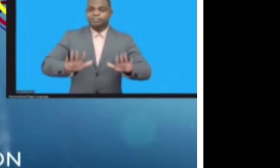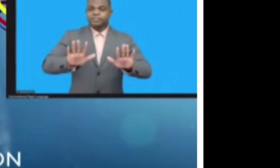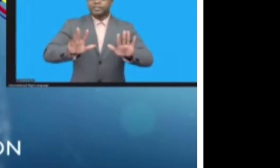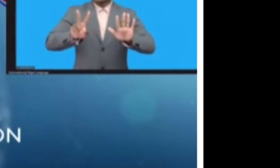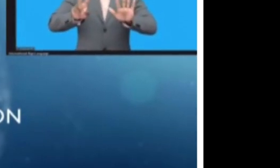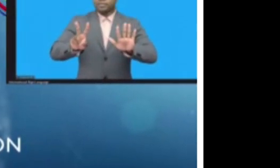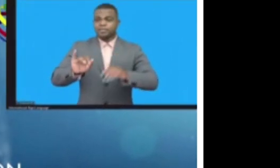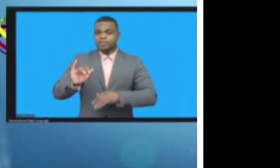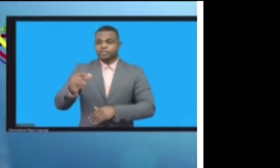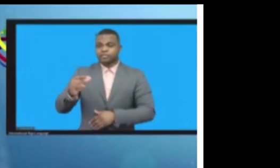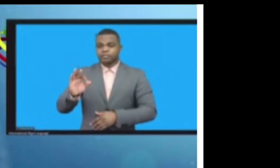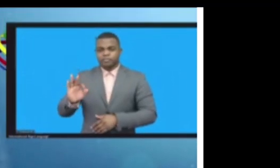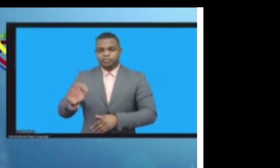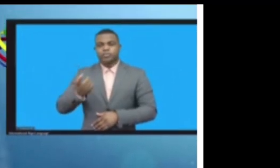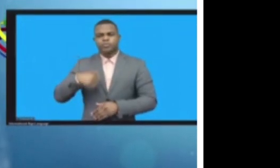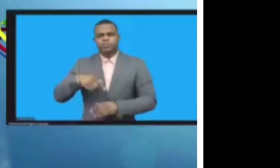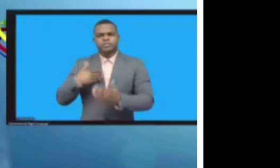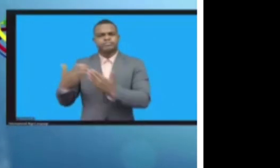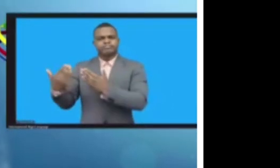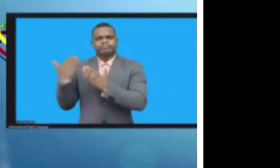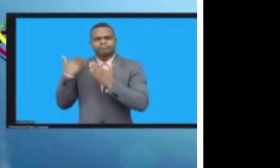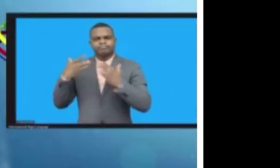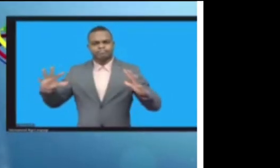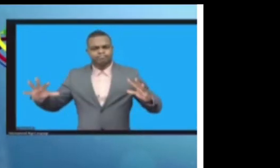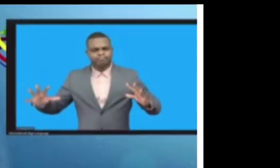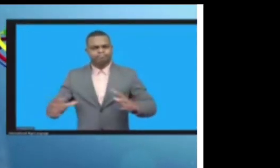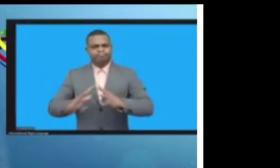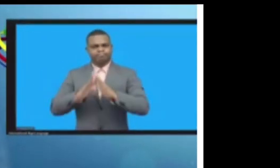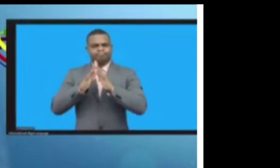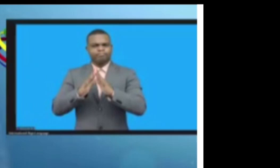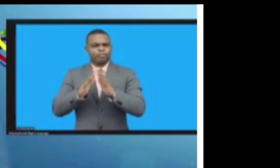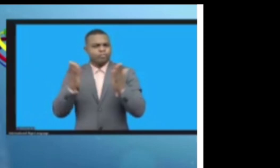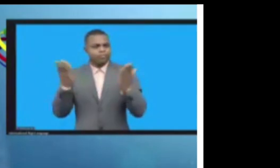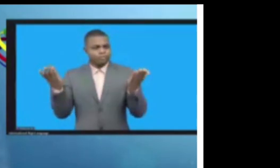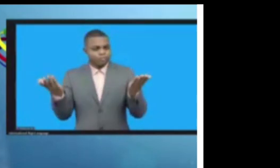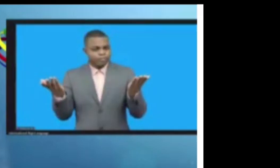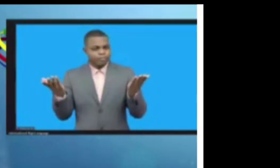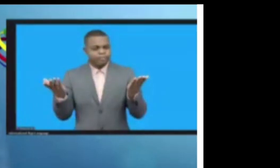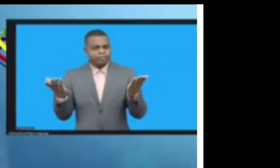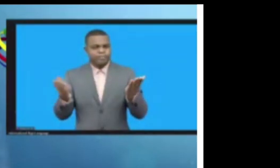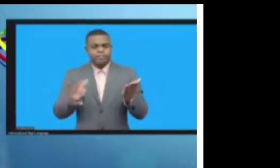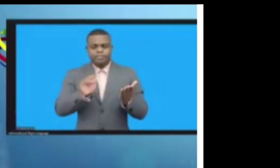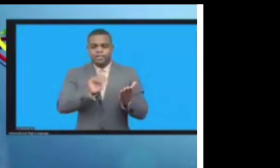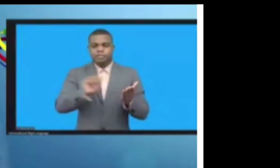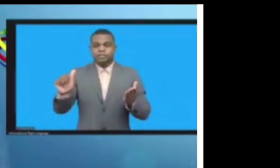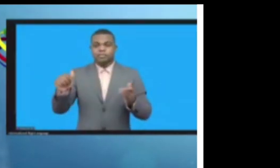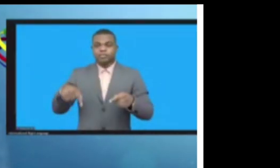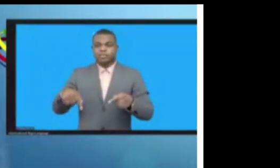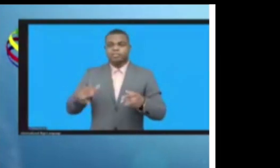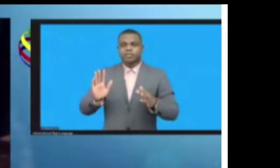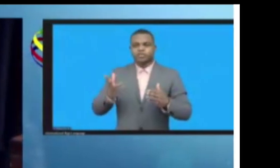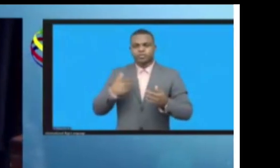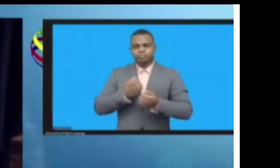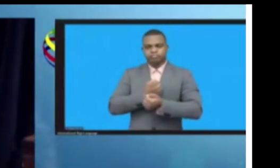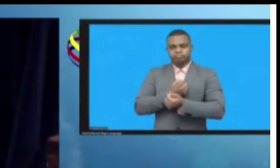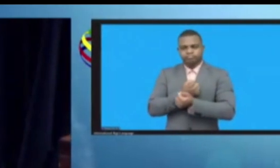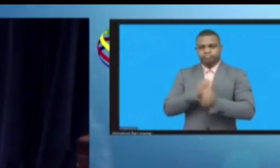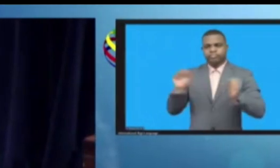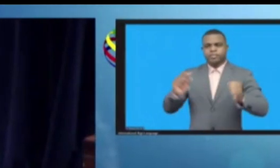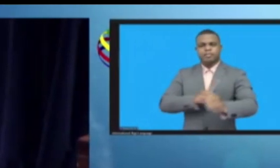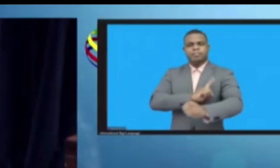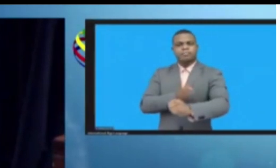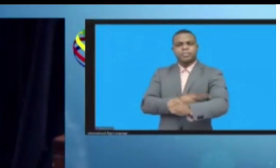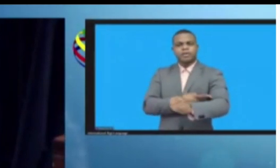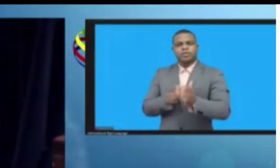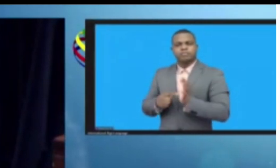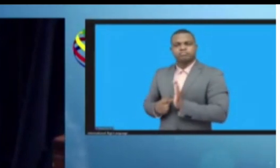управлению интернетом. И здесь, в Аддис-Абебе, мы объединимся для того, чтобы найти силы и